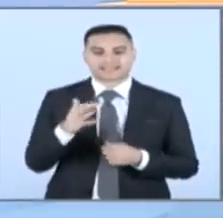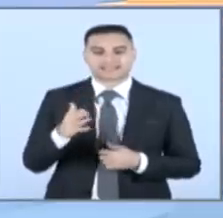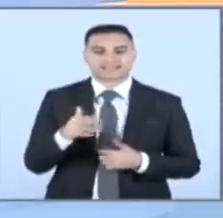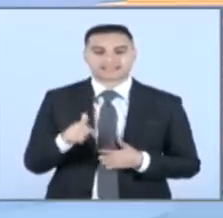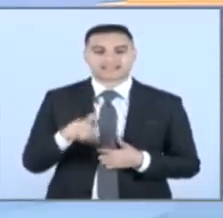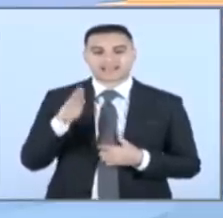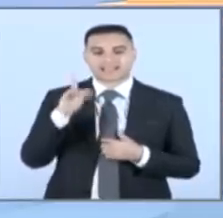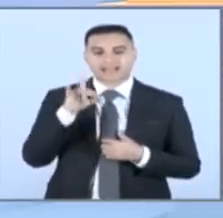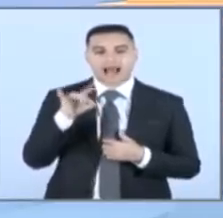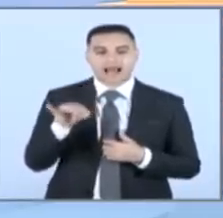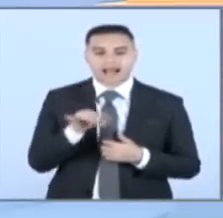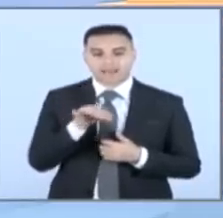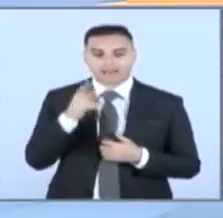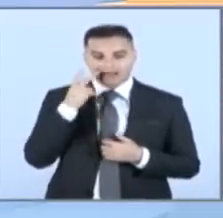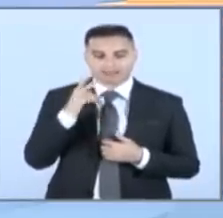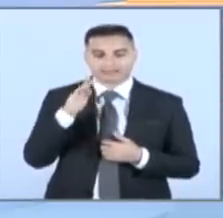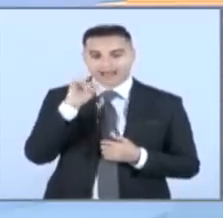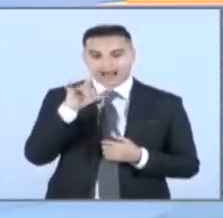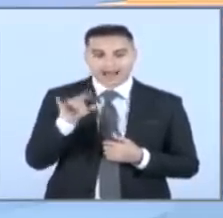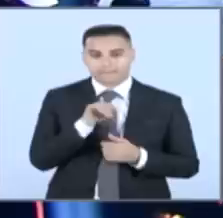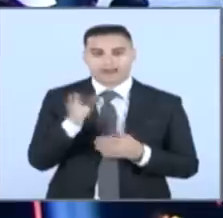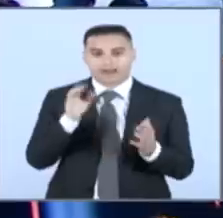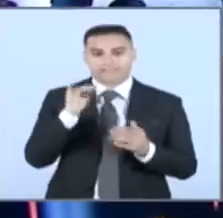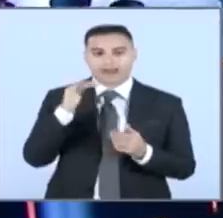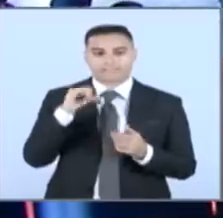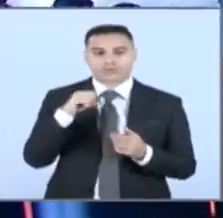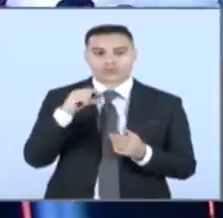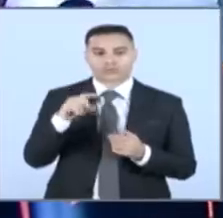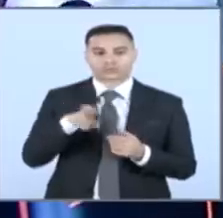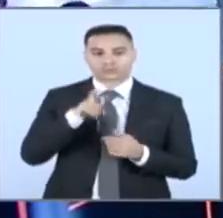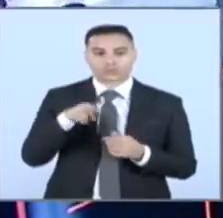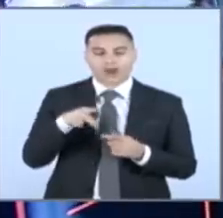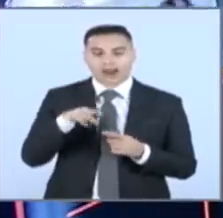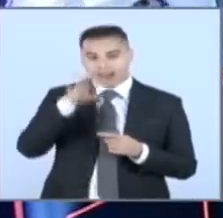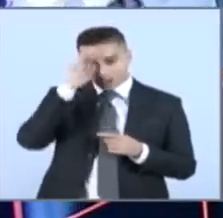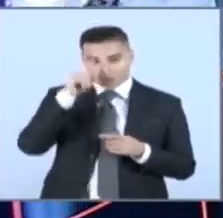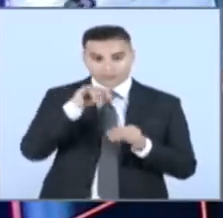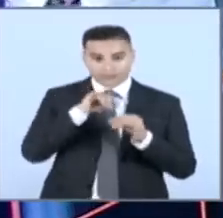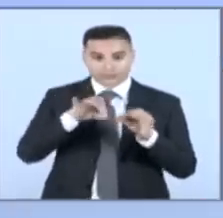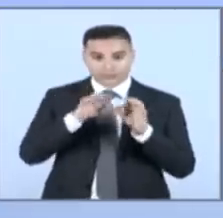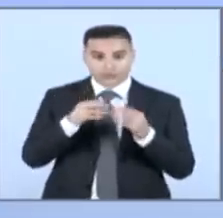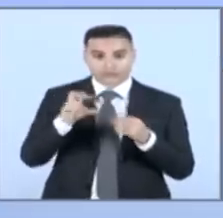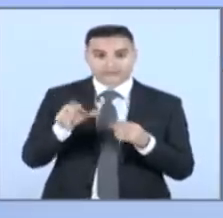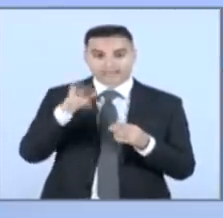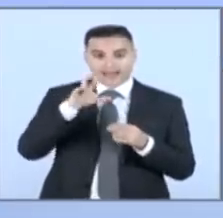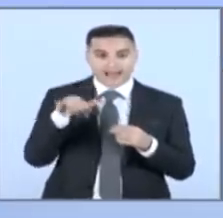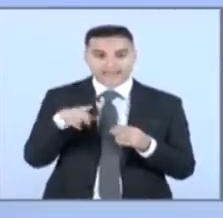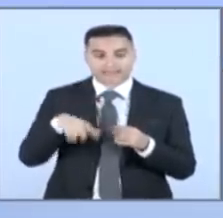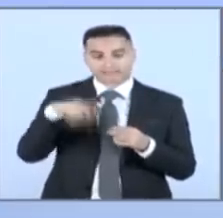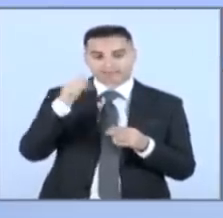نيازي. سلمى، سلمى محمود، السؤال ده لو طار من عيلة